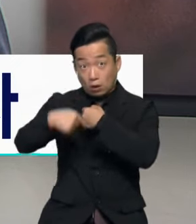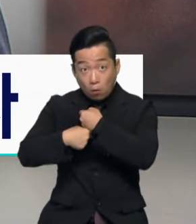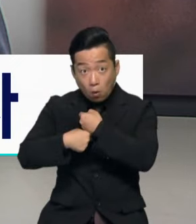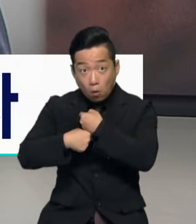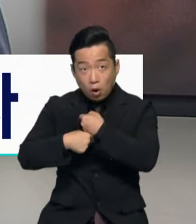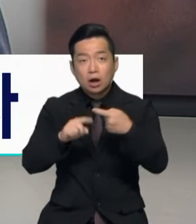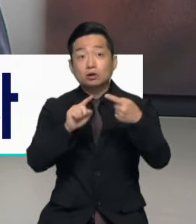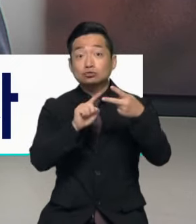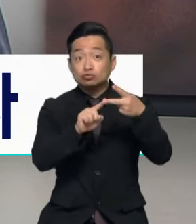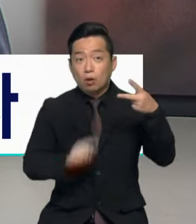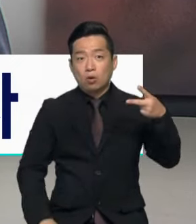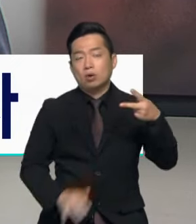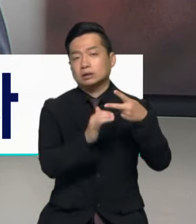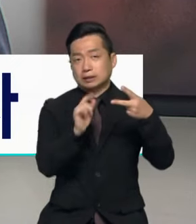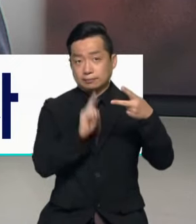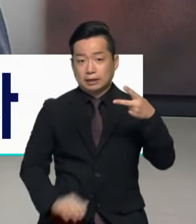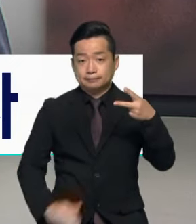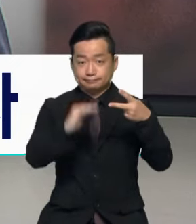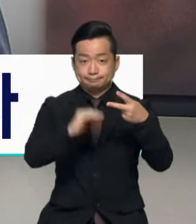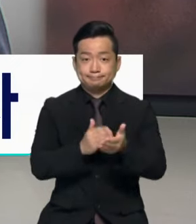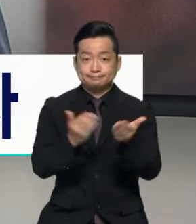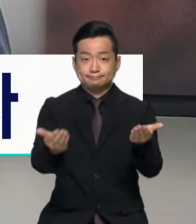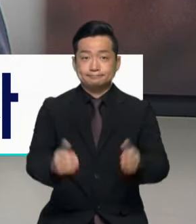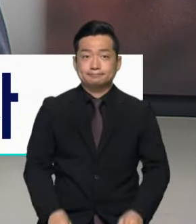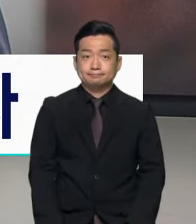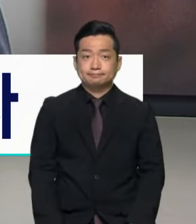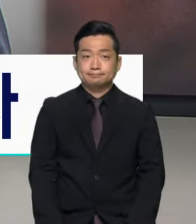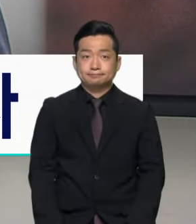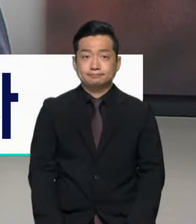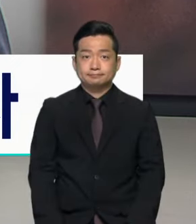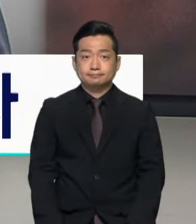전 대법원장이 두 번째입니다. 보도에 백운 기자입니다.